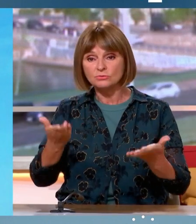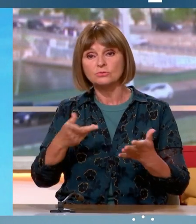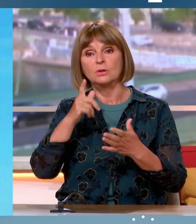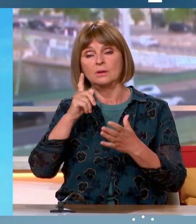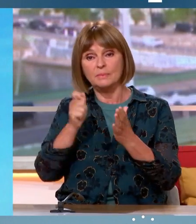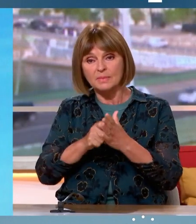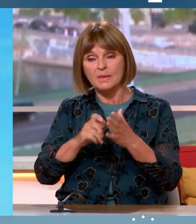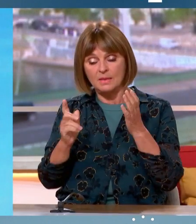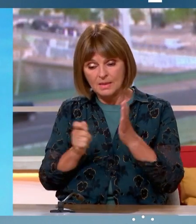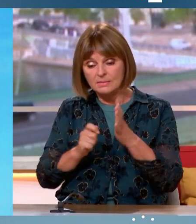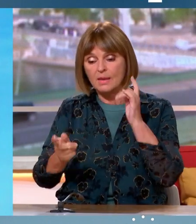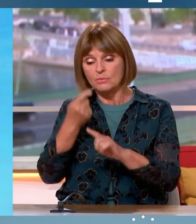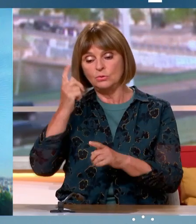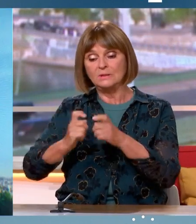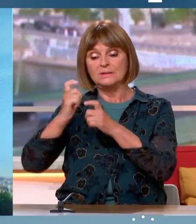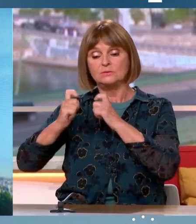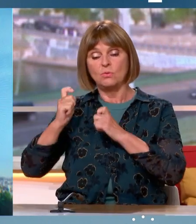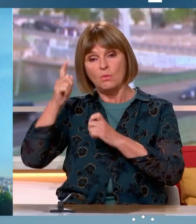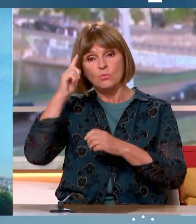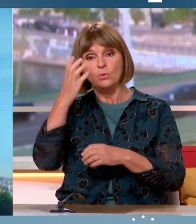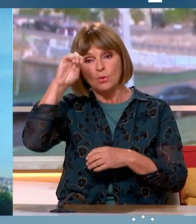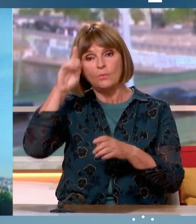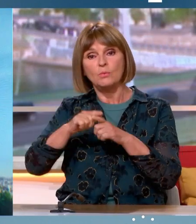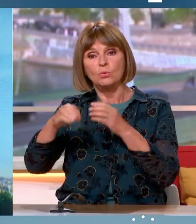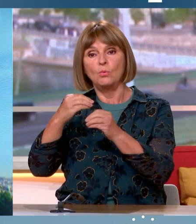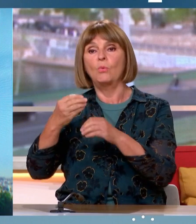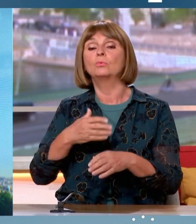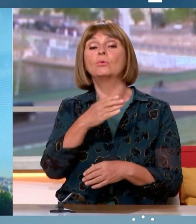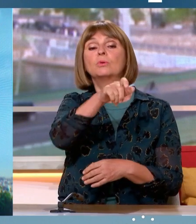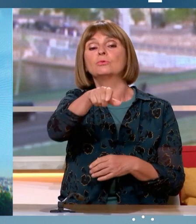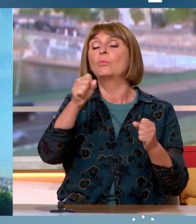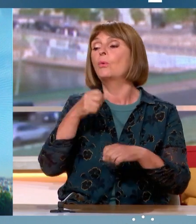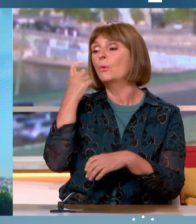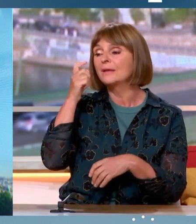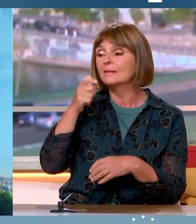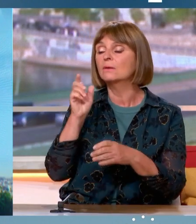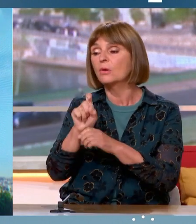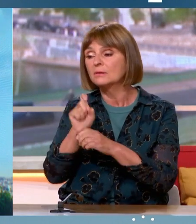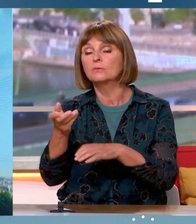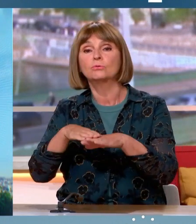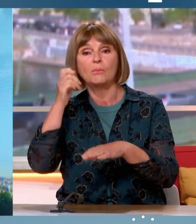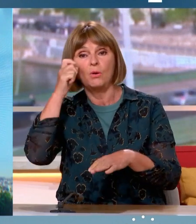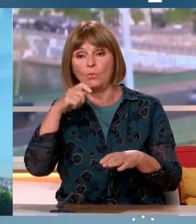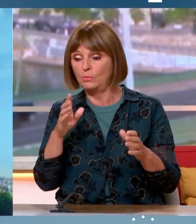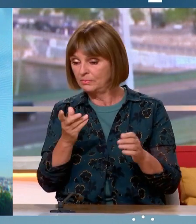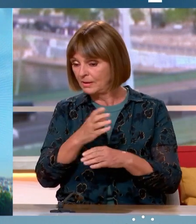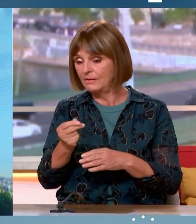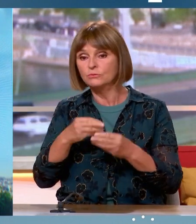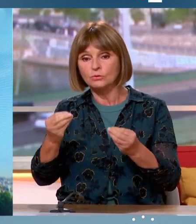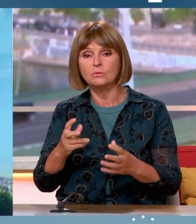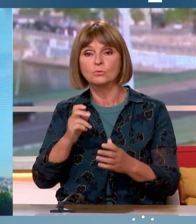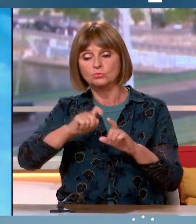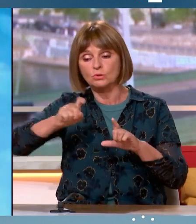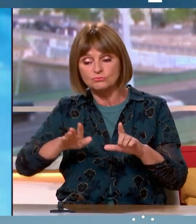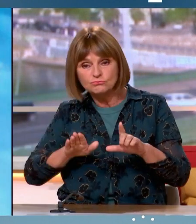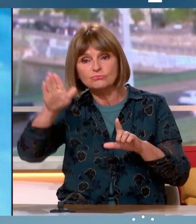et pour le monde. Et puis que les autres continuent à commenter. Et puis surtout à parler du président Macron comme il le faisait pour la présidentielle. Ça va le faire monter dans les sondages. Les autres comme vous les appelez.